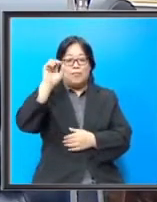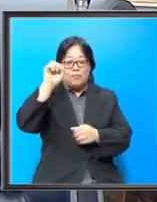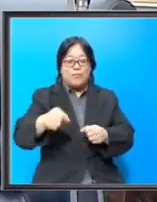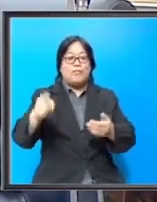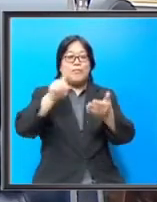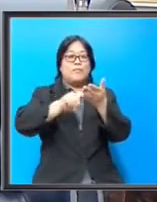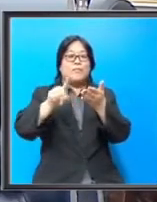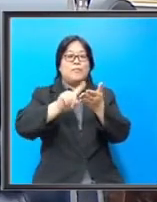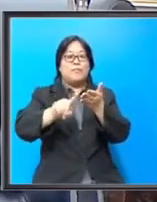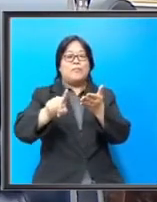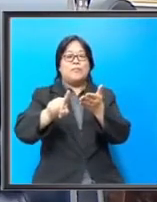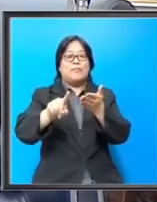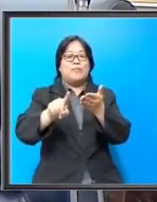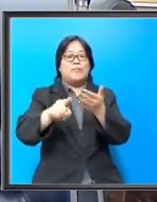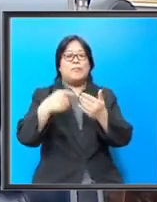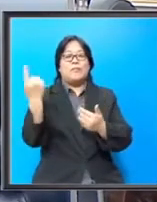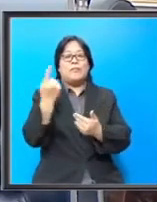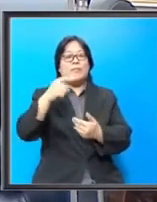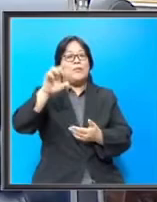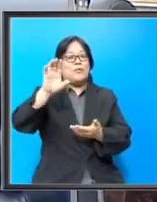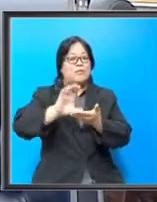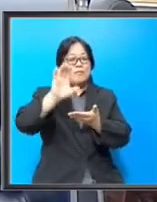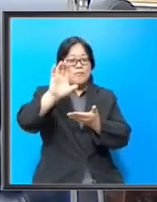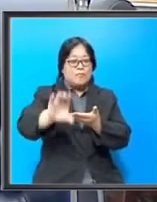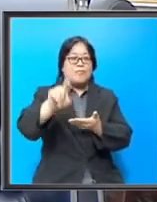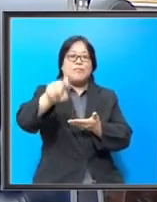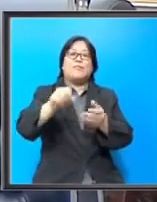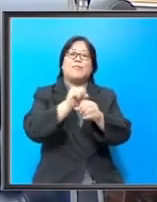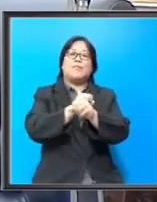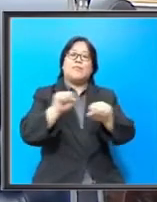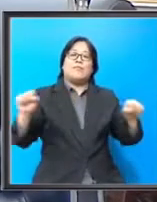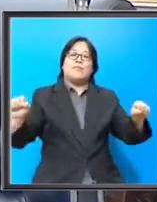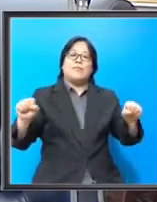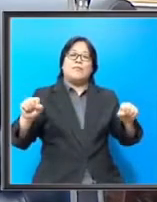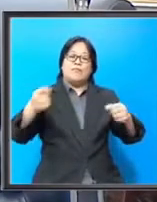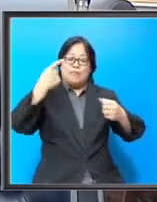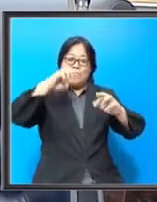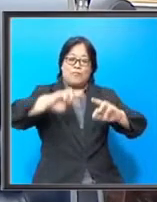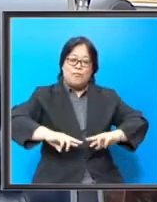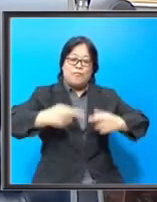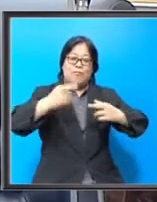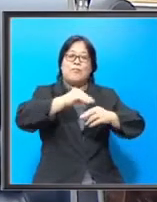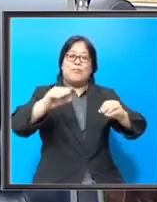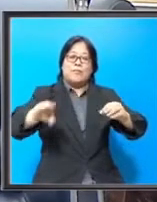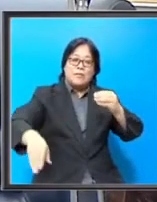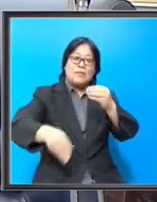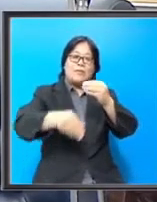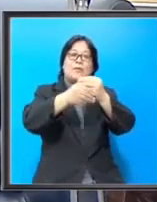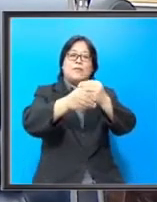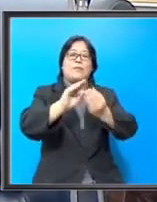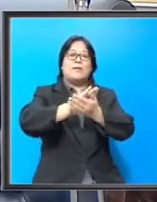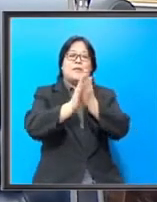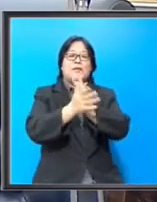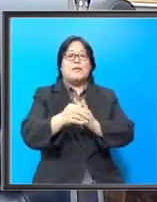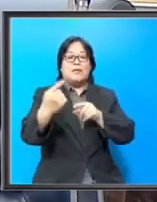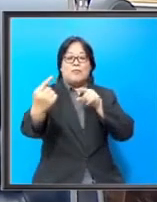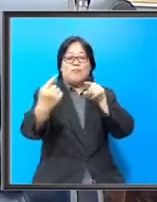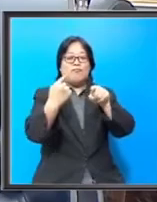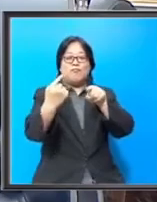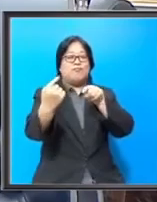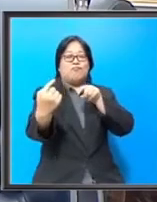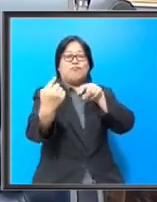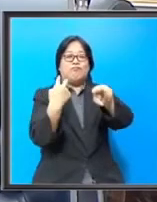melihat eh satu peruntukkan untuk dibaiki dan ditambah supaya jadi 2line